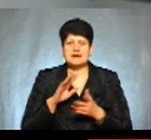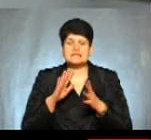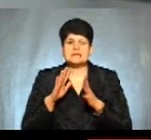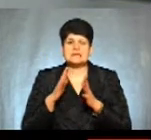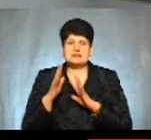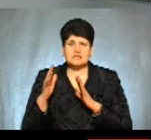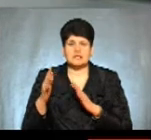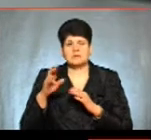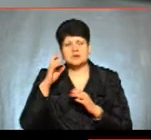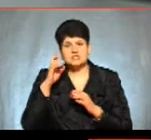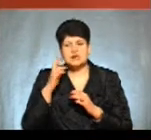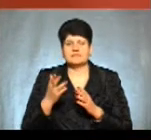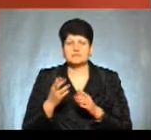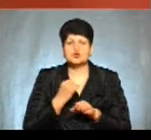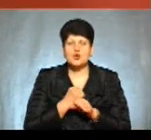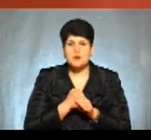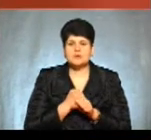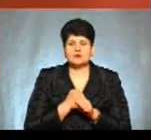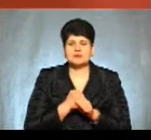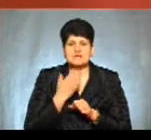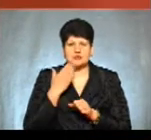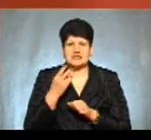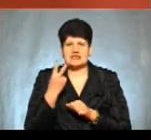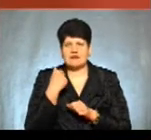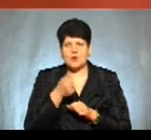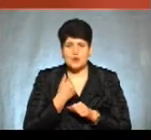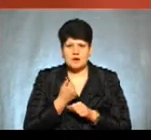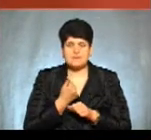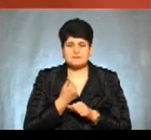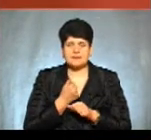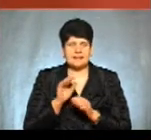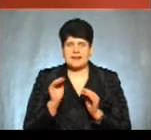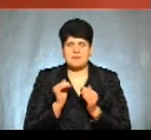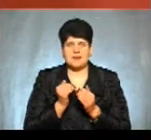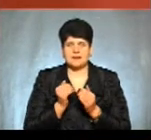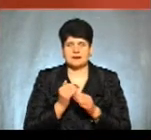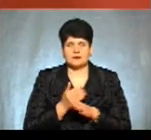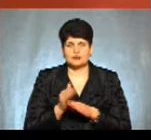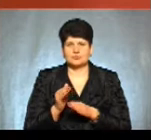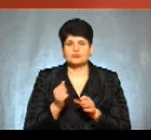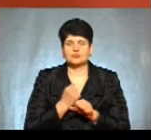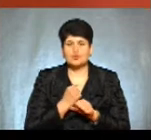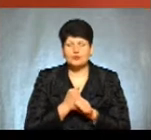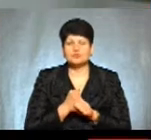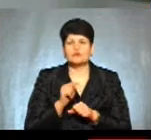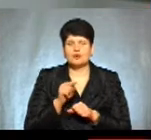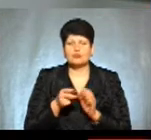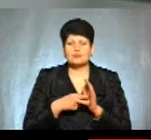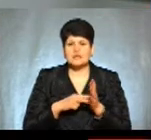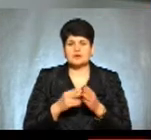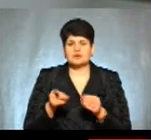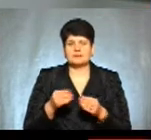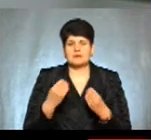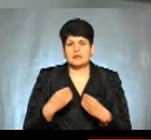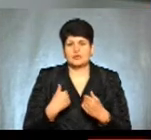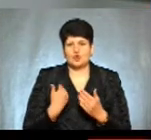державними лісогосподарським підприємствам, зроблено за останні два роки немалий шмат роботи, власне, в тому плані, щоб надали нам